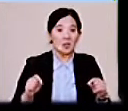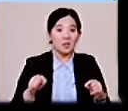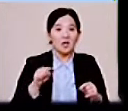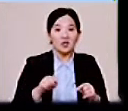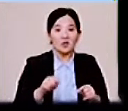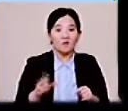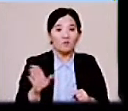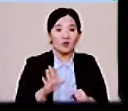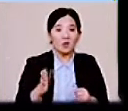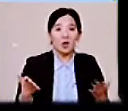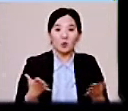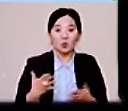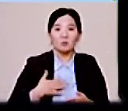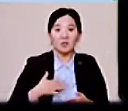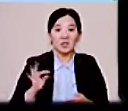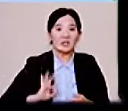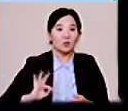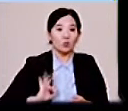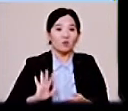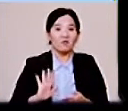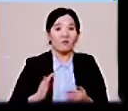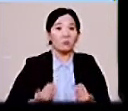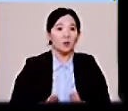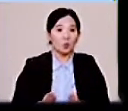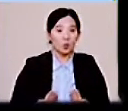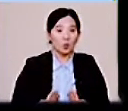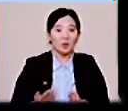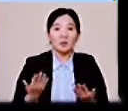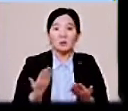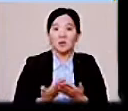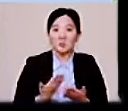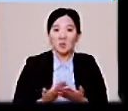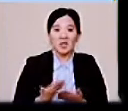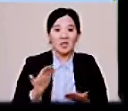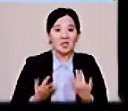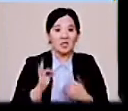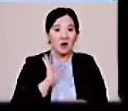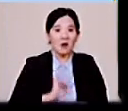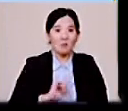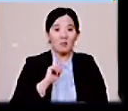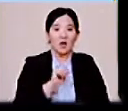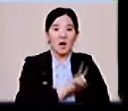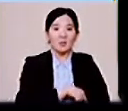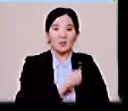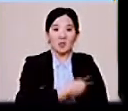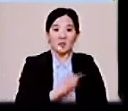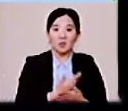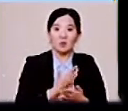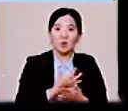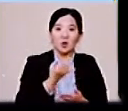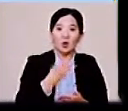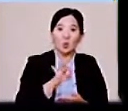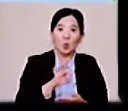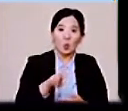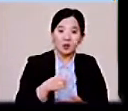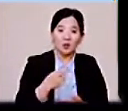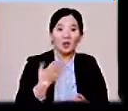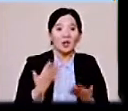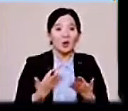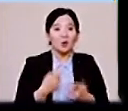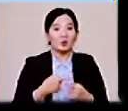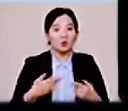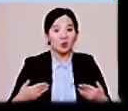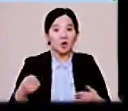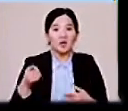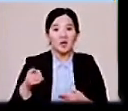тех веществ, которые мы используем в быту. Например, если мы в аптеке покупаем йод или перекись водорода, там чаще